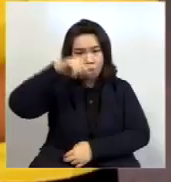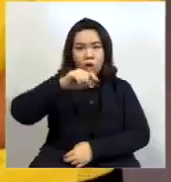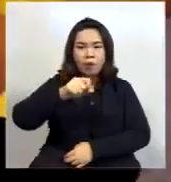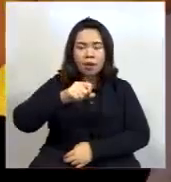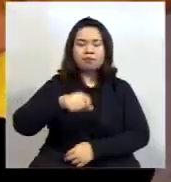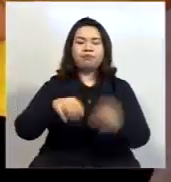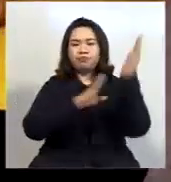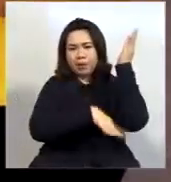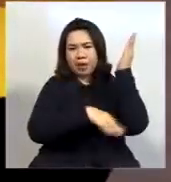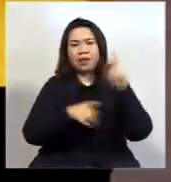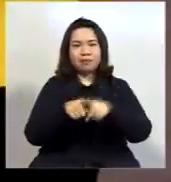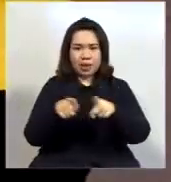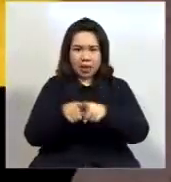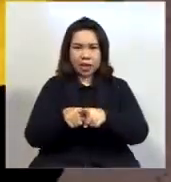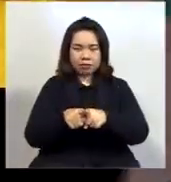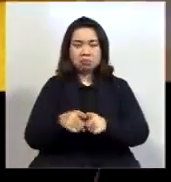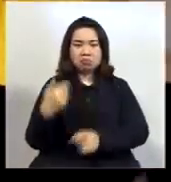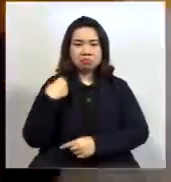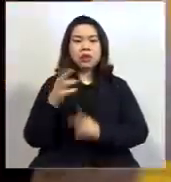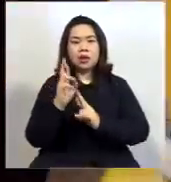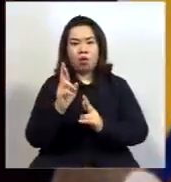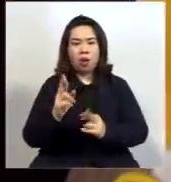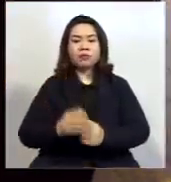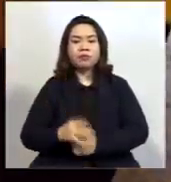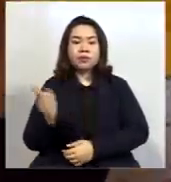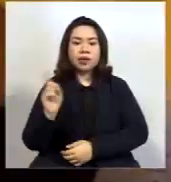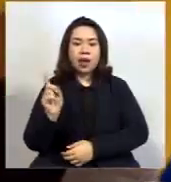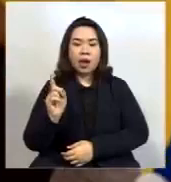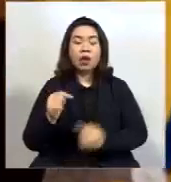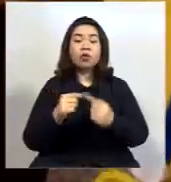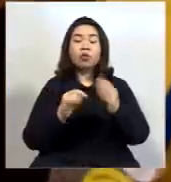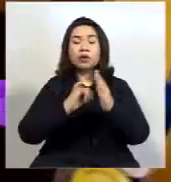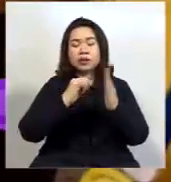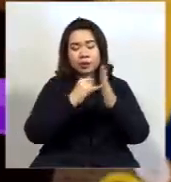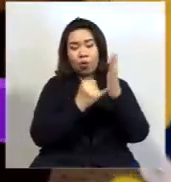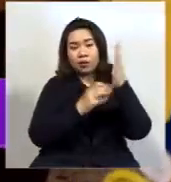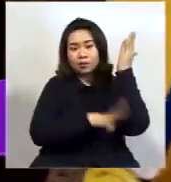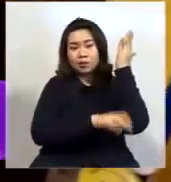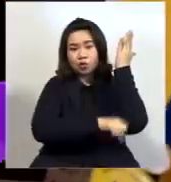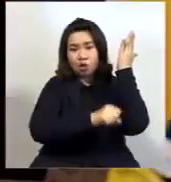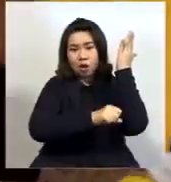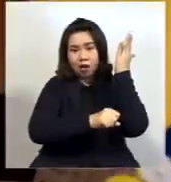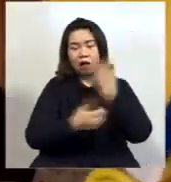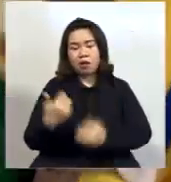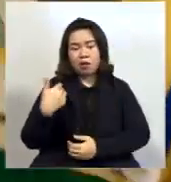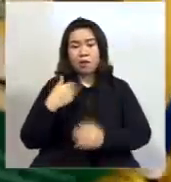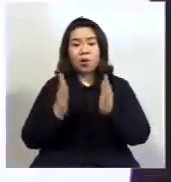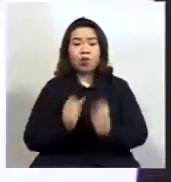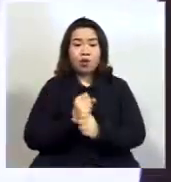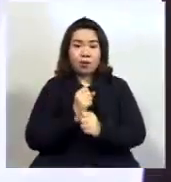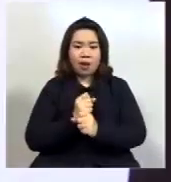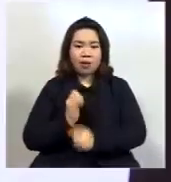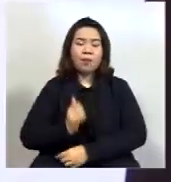นะคะแม้กระทั่งพื้นที่ภาคใต้เองเขาก็เฝ้าระวังเหมือนกันนะคะอย่างที่จังหวัดสงขลาค่ะเจ้าหน้าที่เนี่ยเขาไป